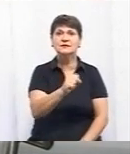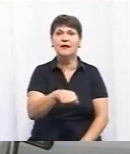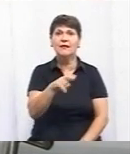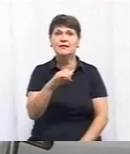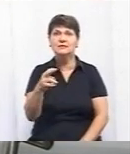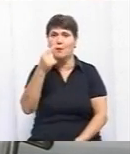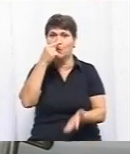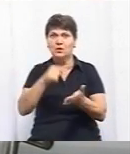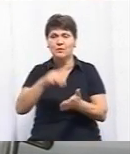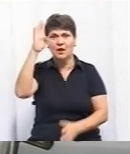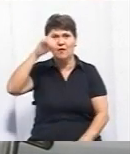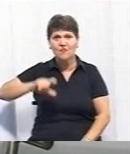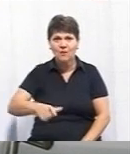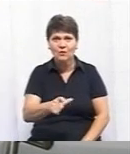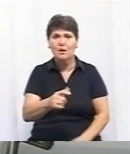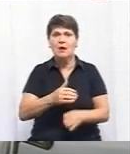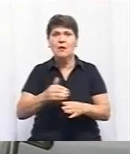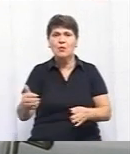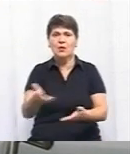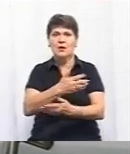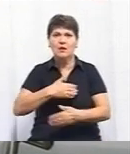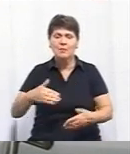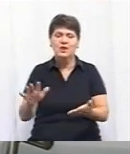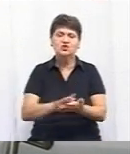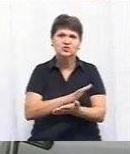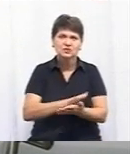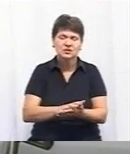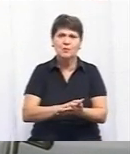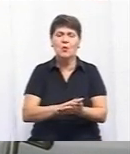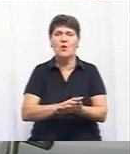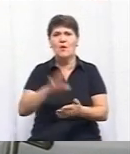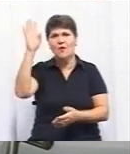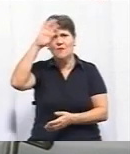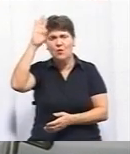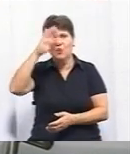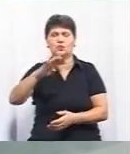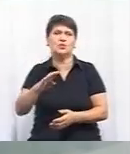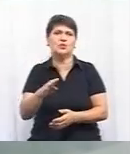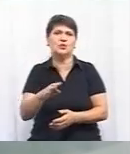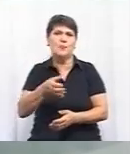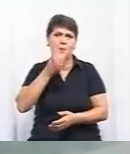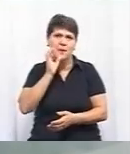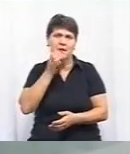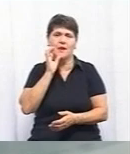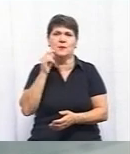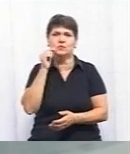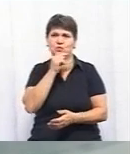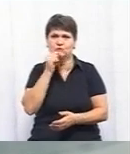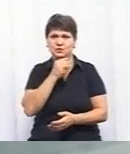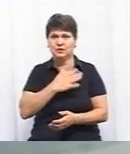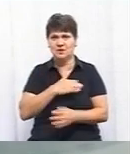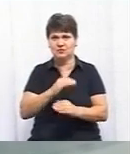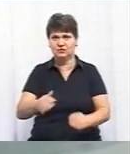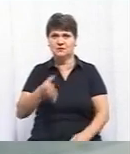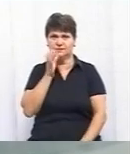все чистимо, п'ємо, цим миємося, чистимо зуби. Наші діти в цьому купають. І з іншого боку, сортування сміття, його